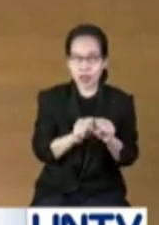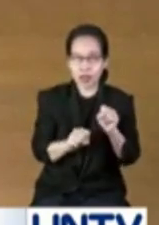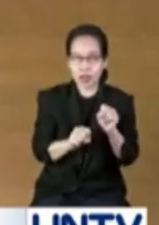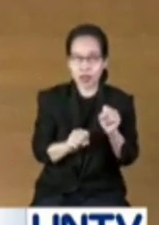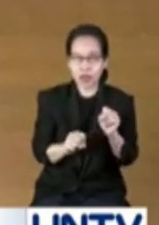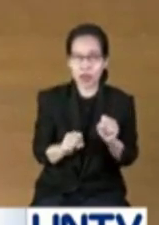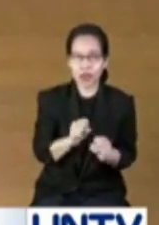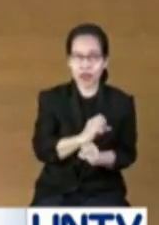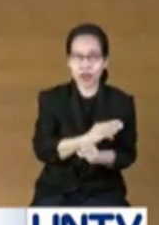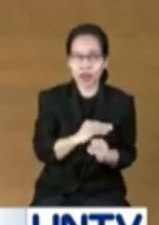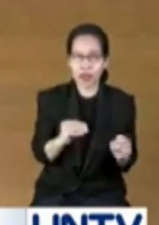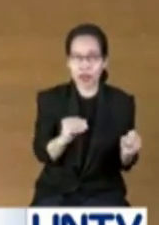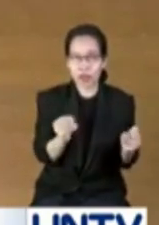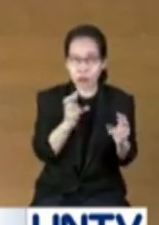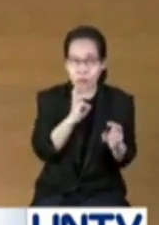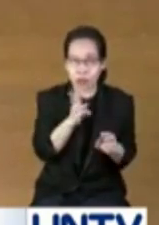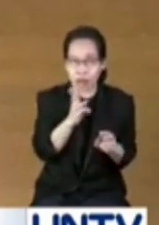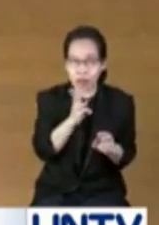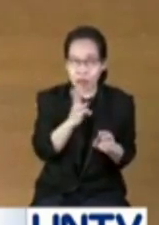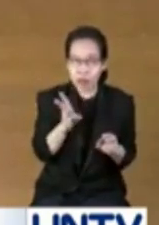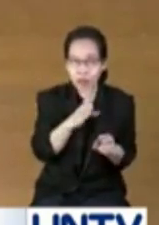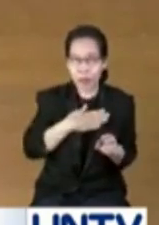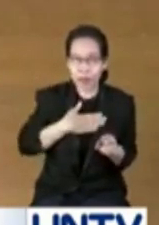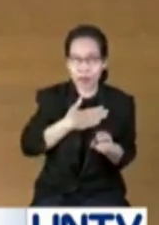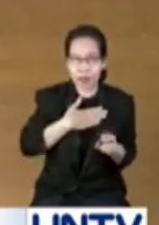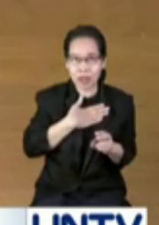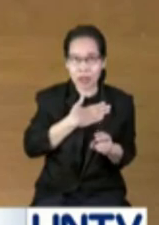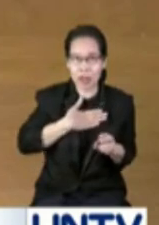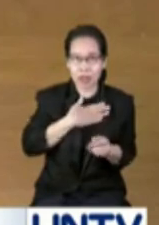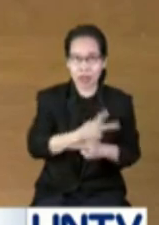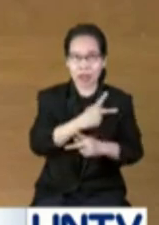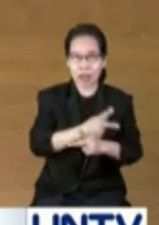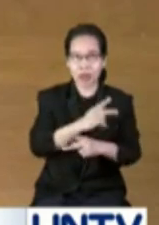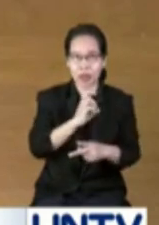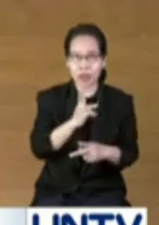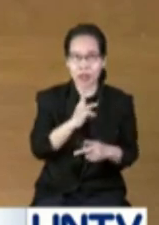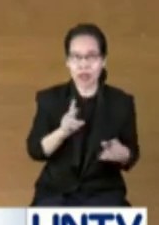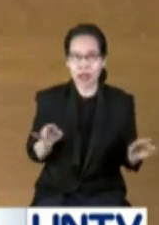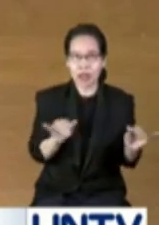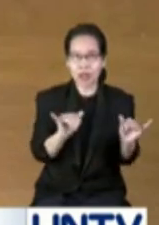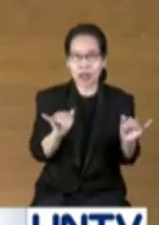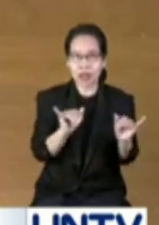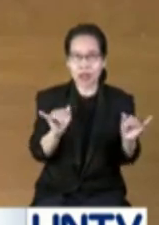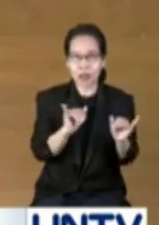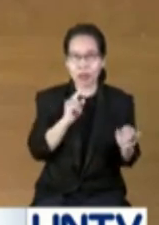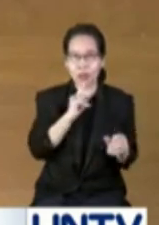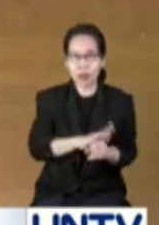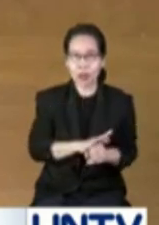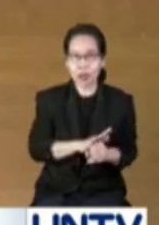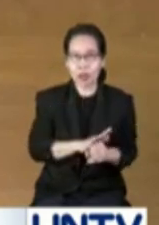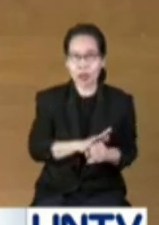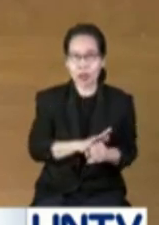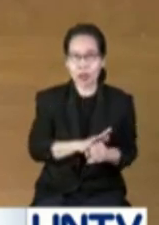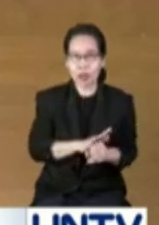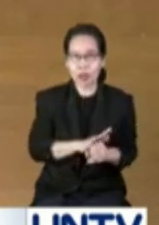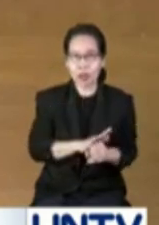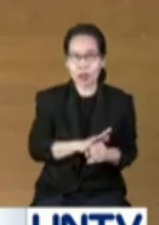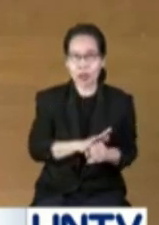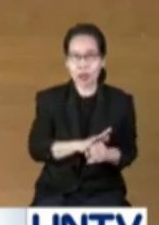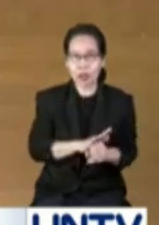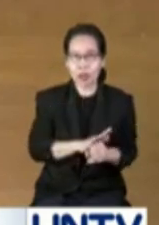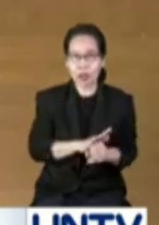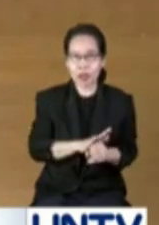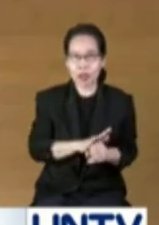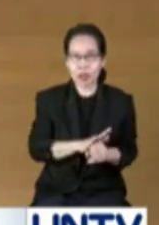sa banta ng tagtuyot. Tulad ng ating ipinangako, ipinagpatuloy natin ang